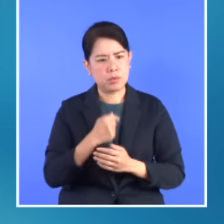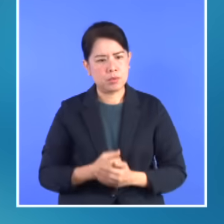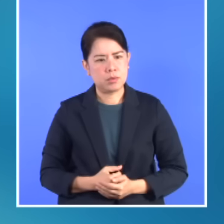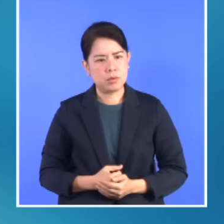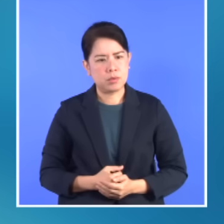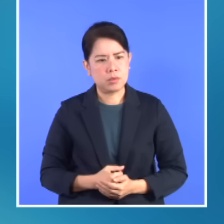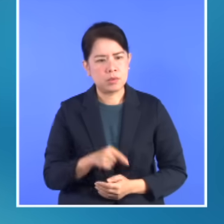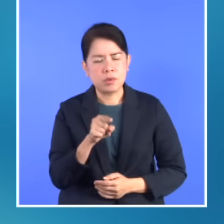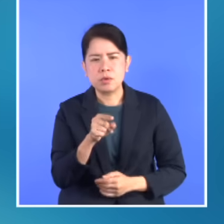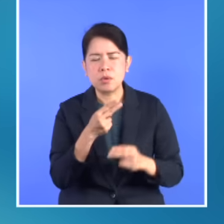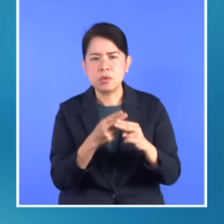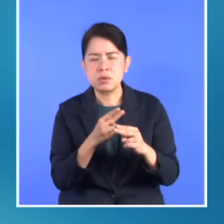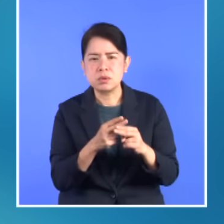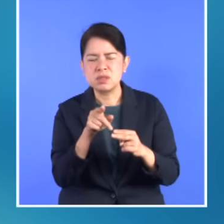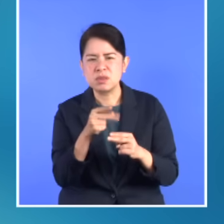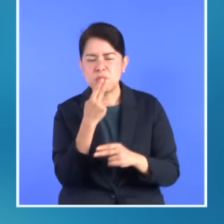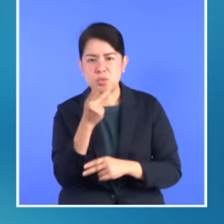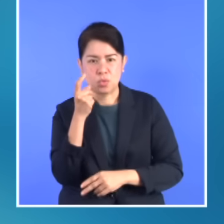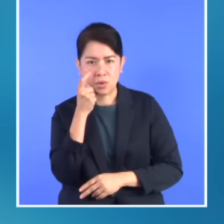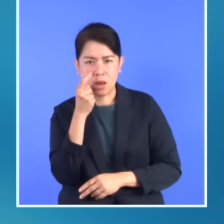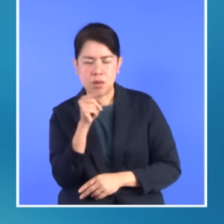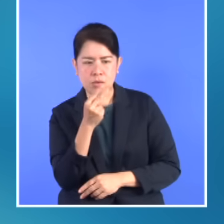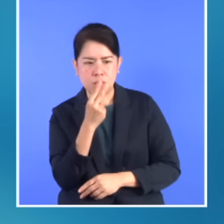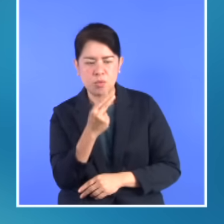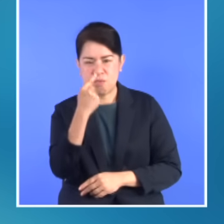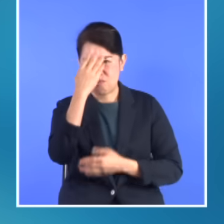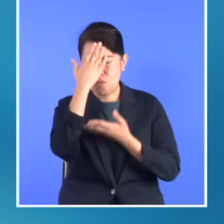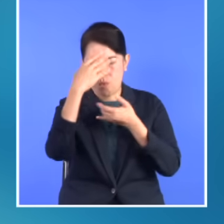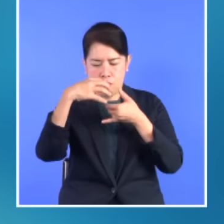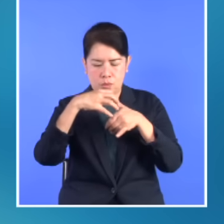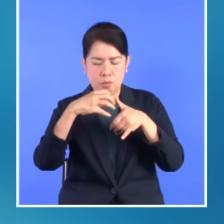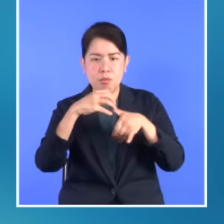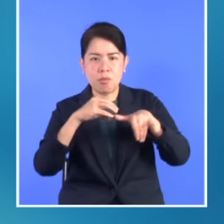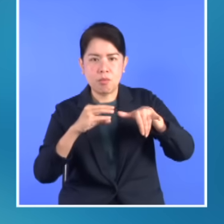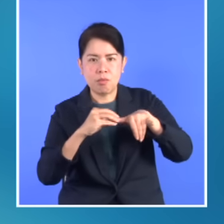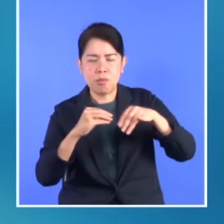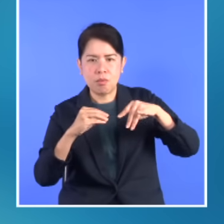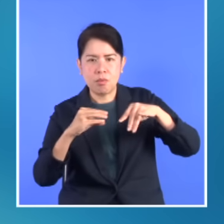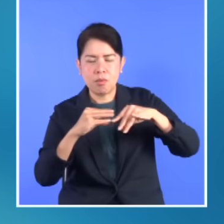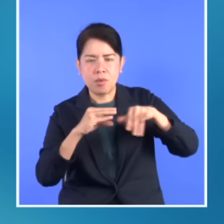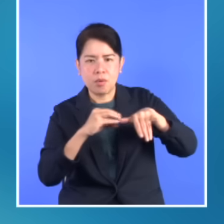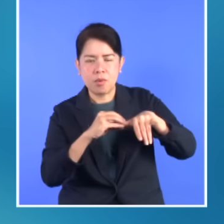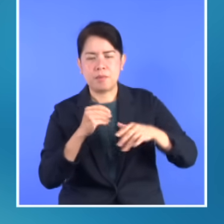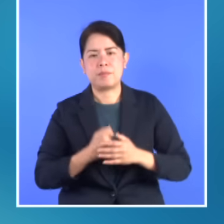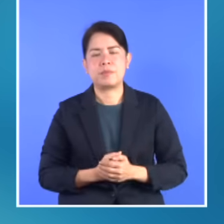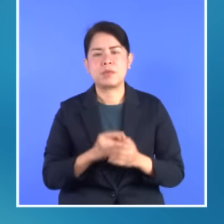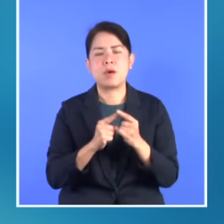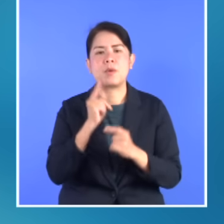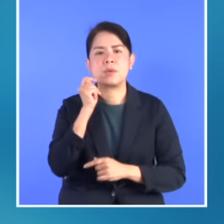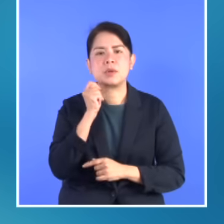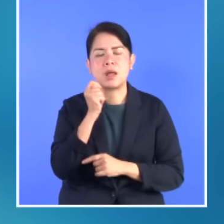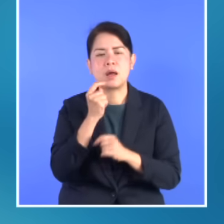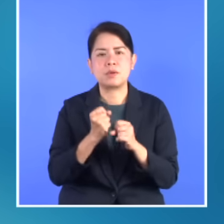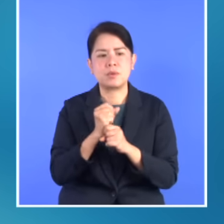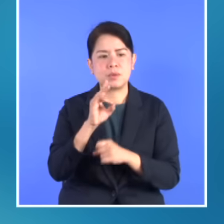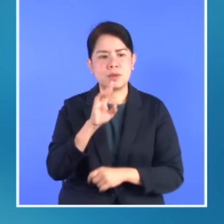ะปาหรือเปล่า อุตตก็ตัวใหญ่อยู่นะนั่นอมไปทั้งหัวตุ๊กแกเลยนะคะคุณตาวัย74ปีถ่ายคลิปนี้ไว้ได้บอกว่าโอ้โ